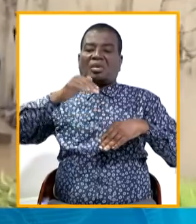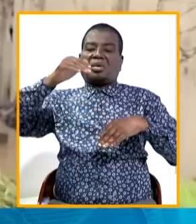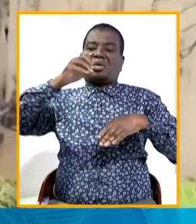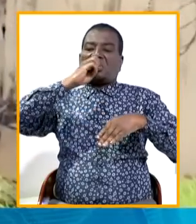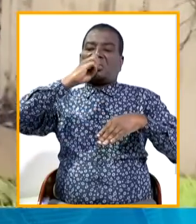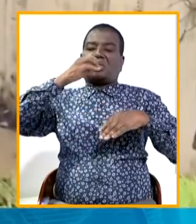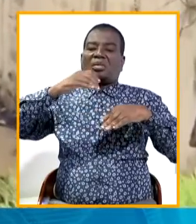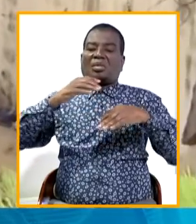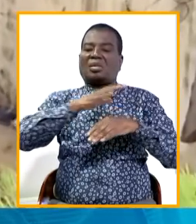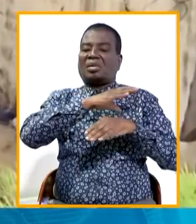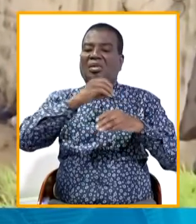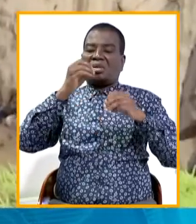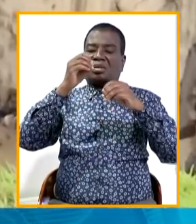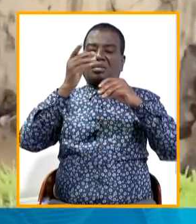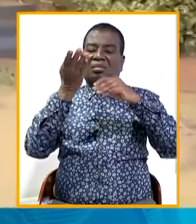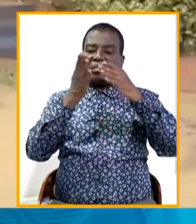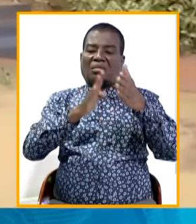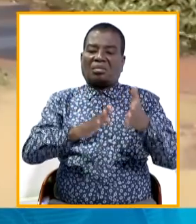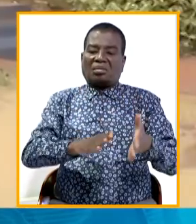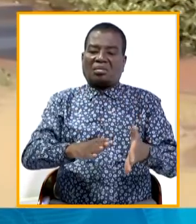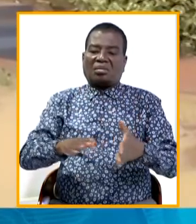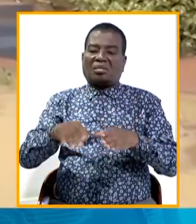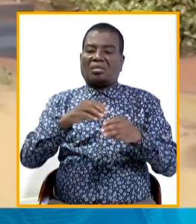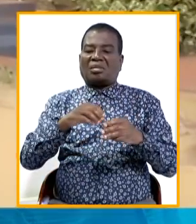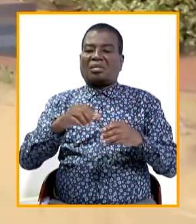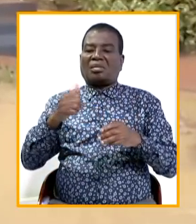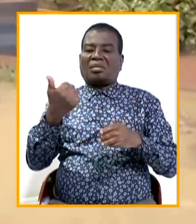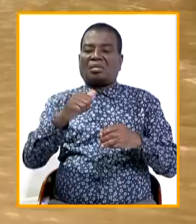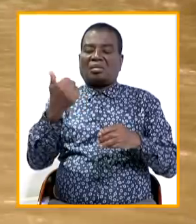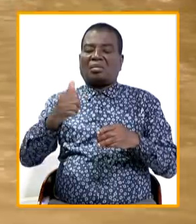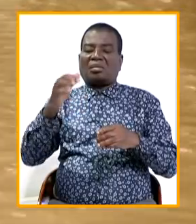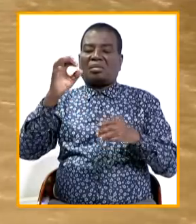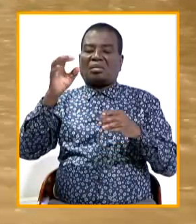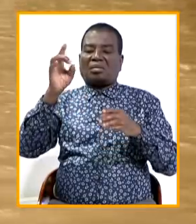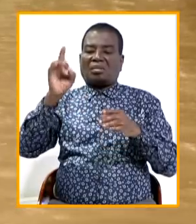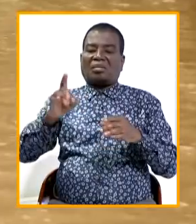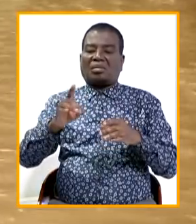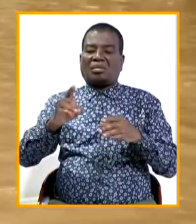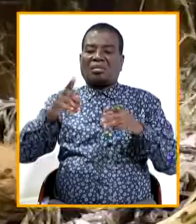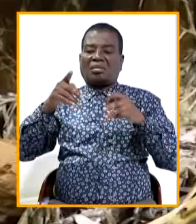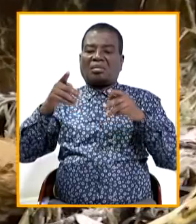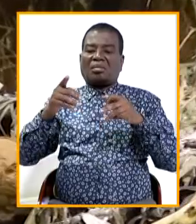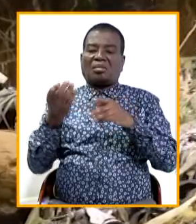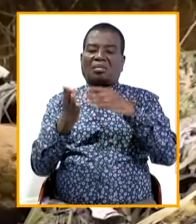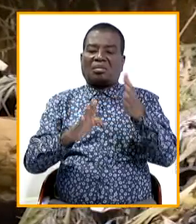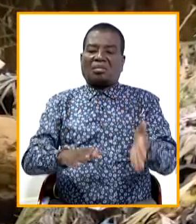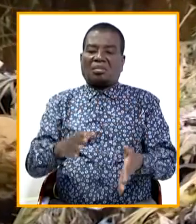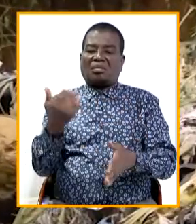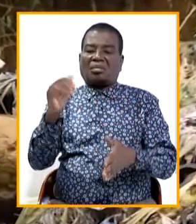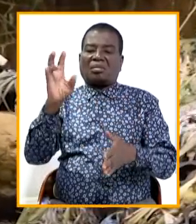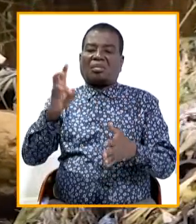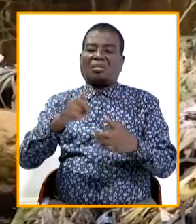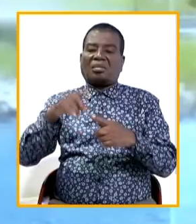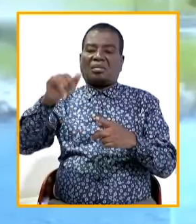dégâts matériels et des pertes en vie humaine font état de 18 cas de décès, dont 17 à Yopougon et 1 à